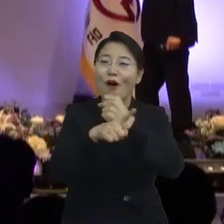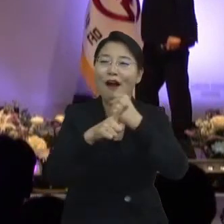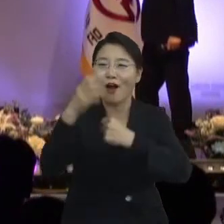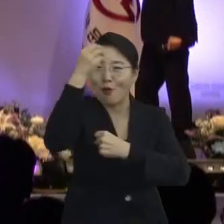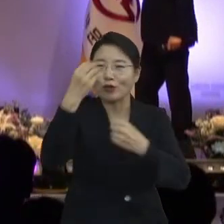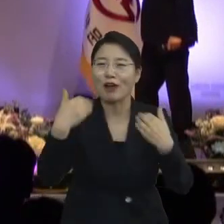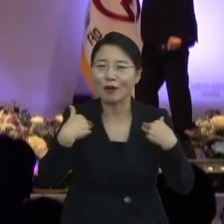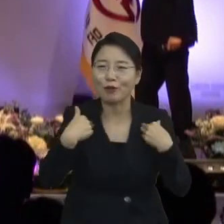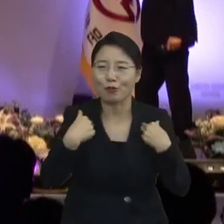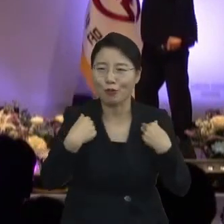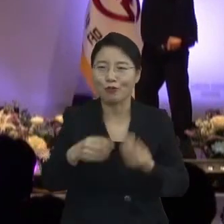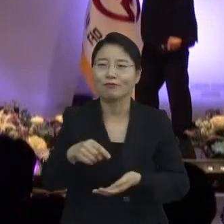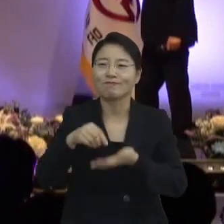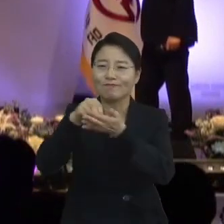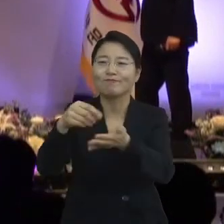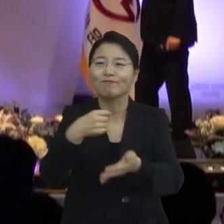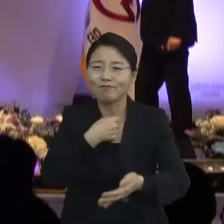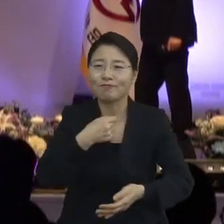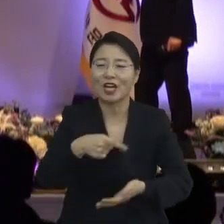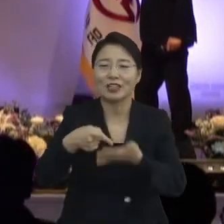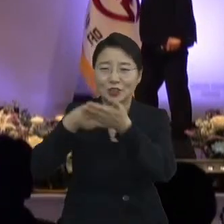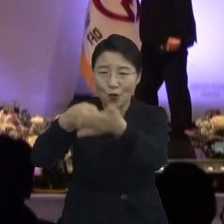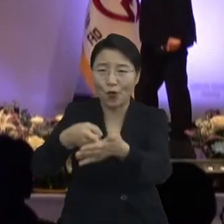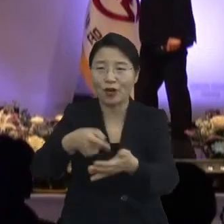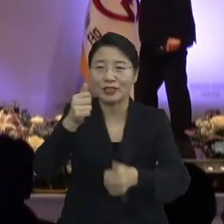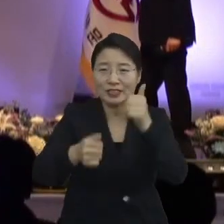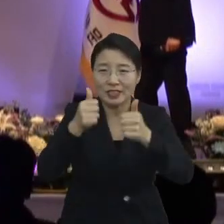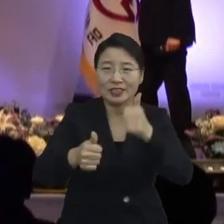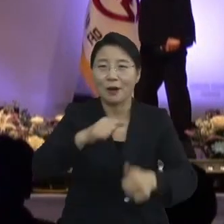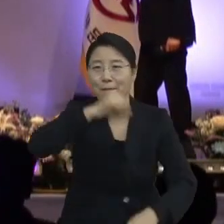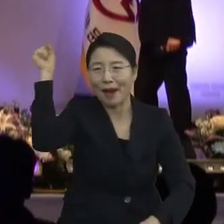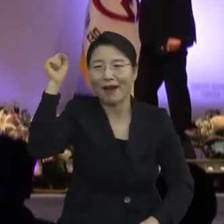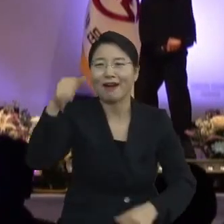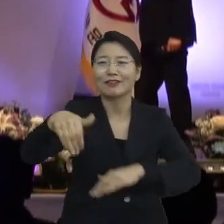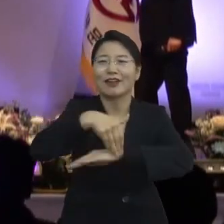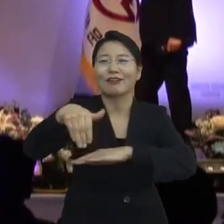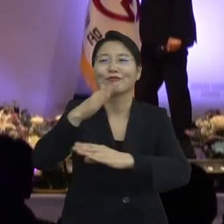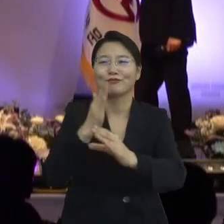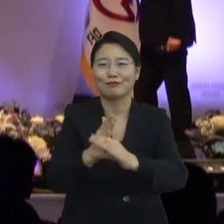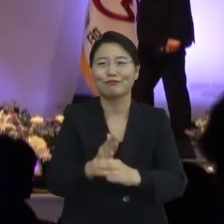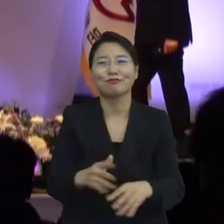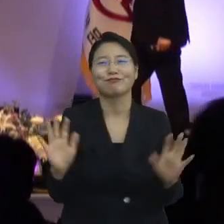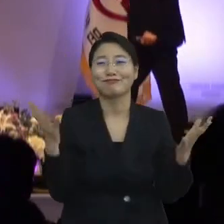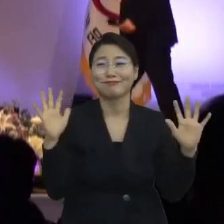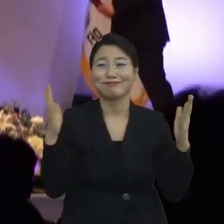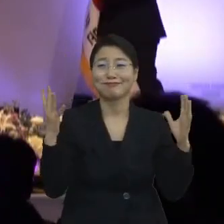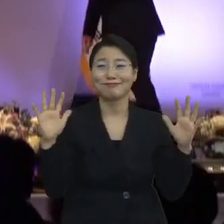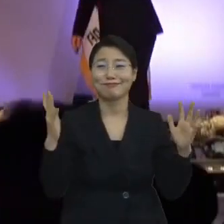싶다고 지원을 해서 그때 시험도 공부해서 합격해서 다니고 있어요.